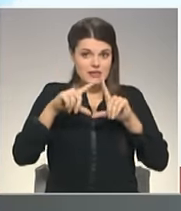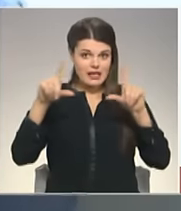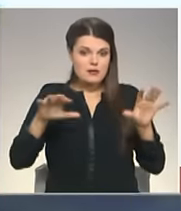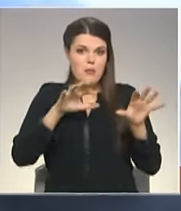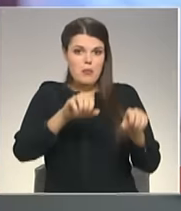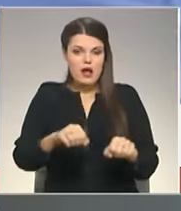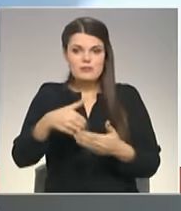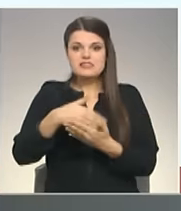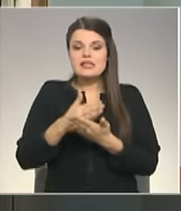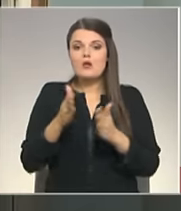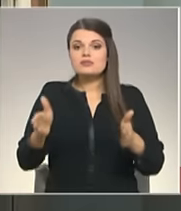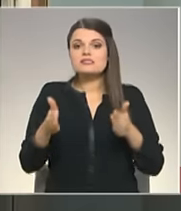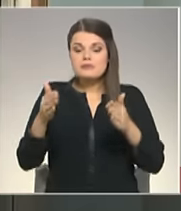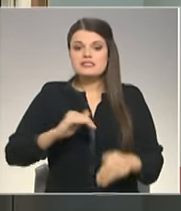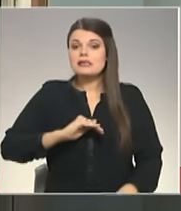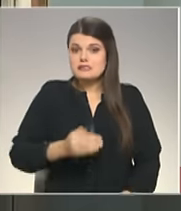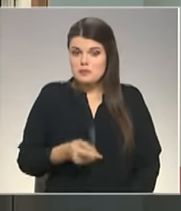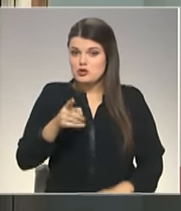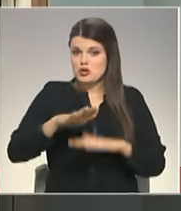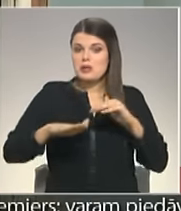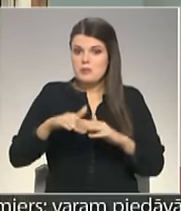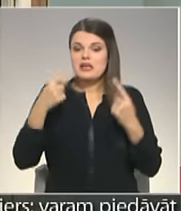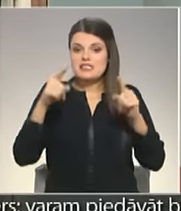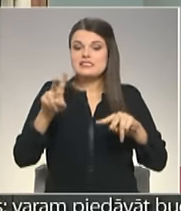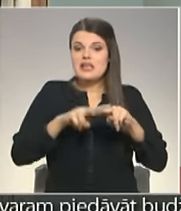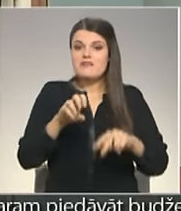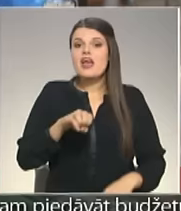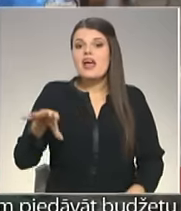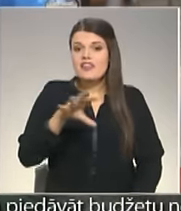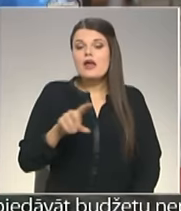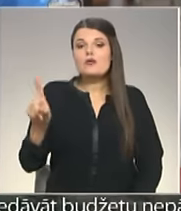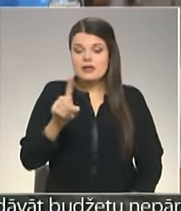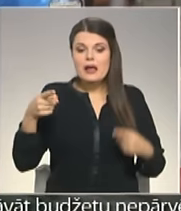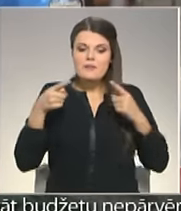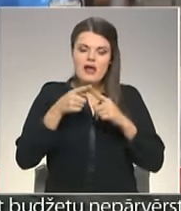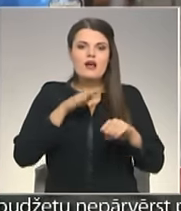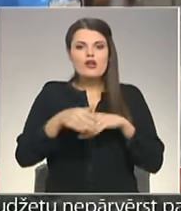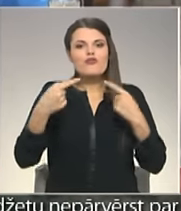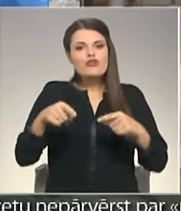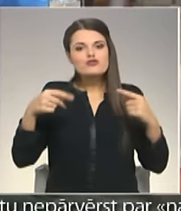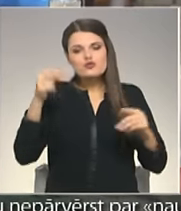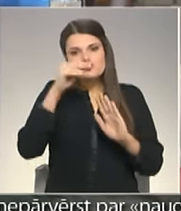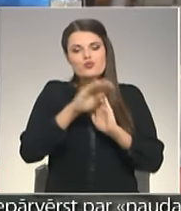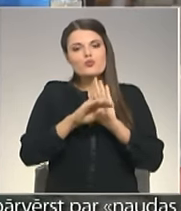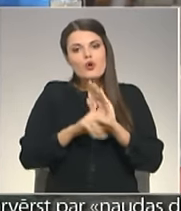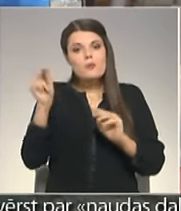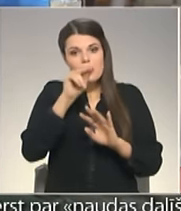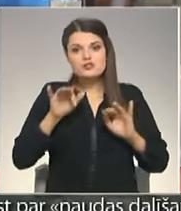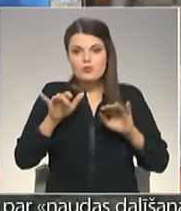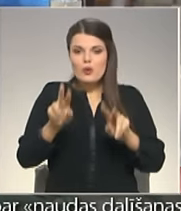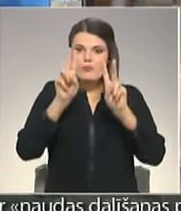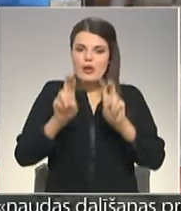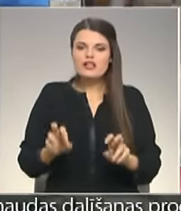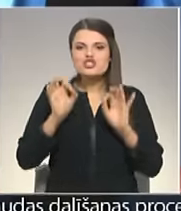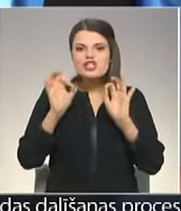daļu slimnīcas kapitāla. Šāda prakse citviet Eiropā jau ir ierasta, un tās mērķis ir realizēt dažādu studiju programmu mācību noris un pētniecību